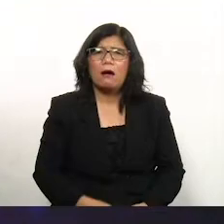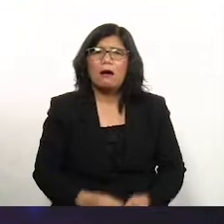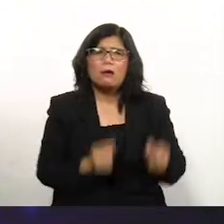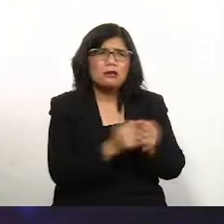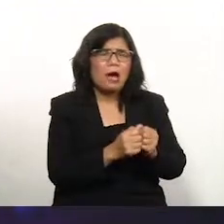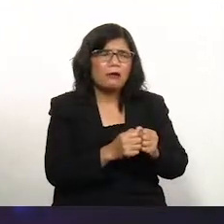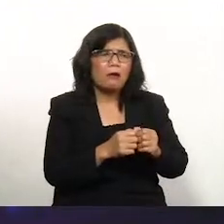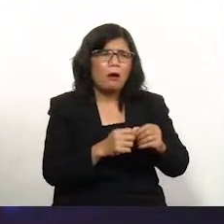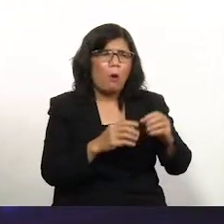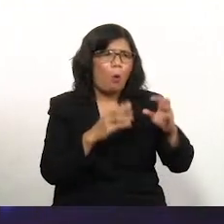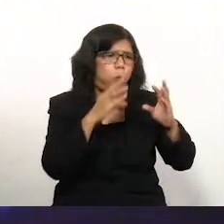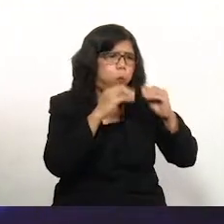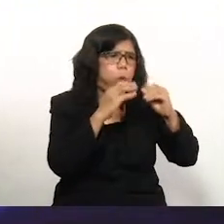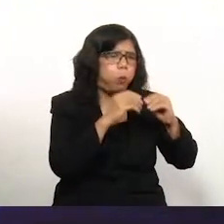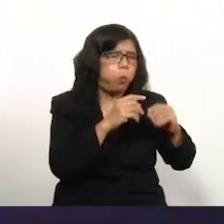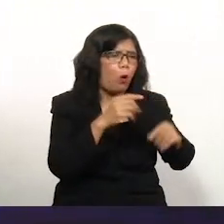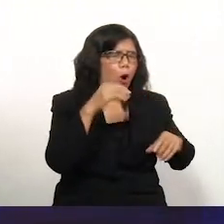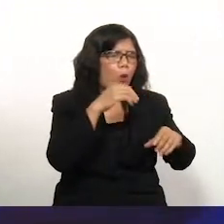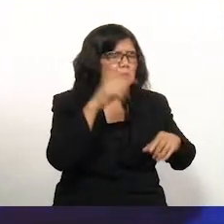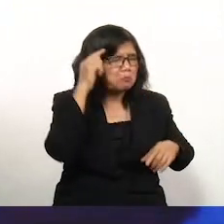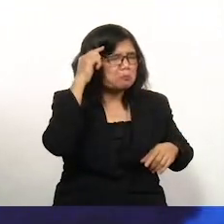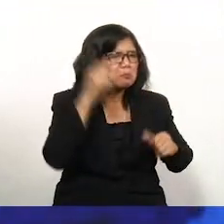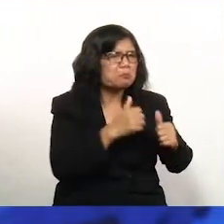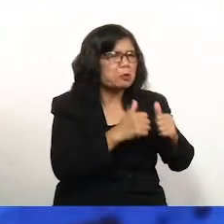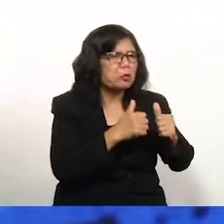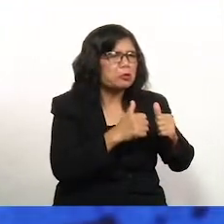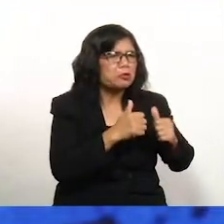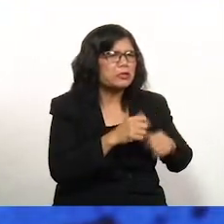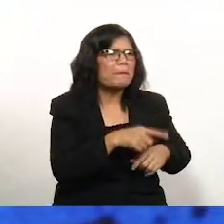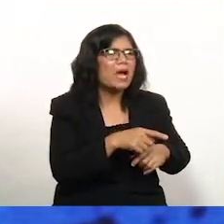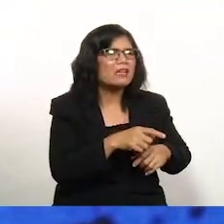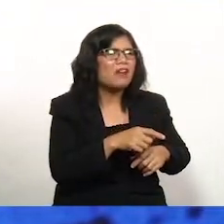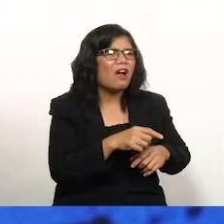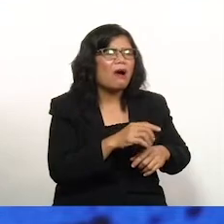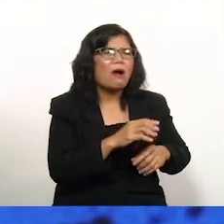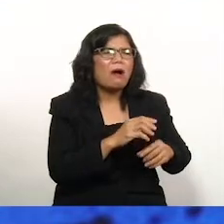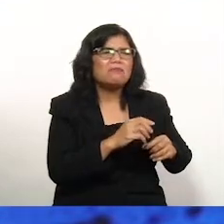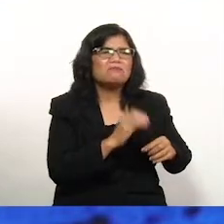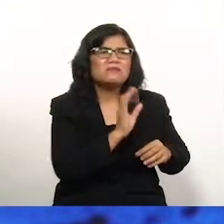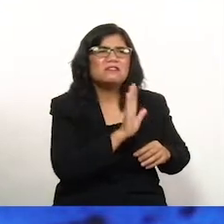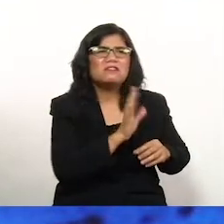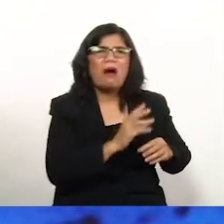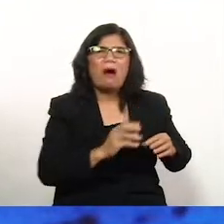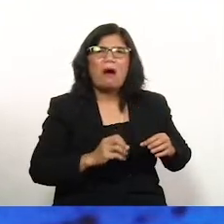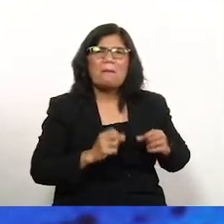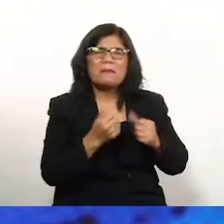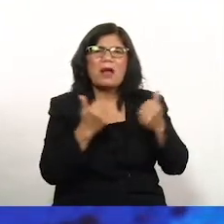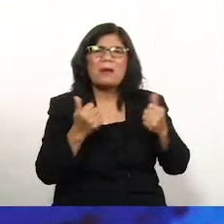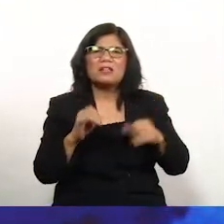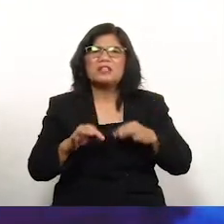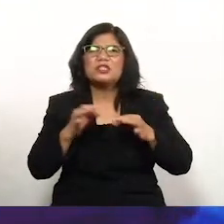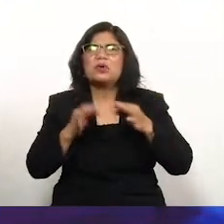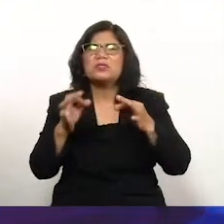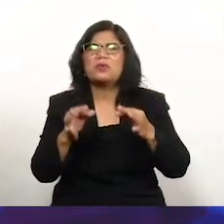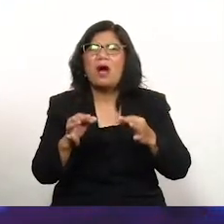Hai dengan berbagai argumentasi Sule kelihatannya masuk akal tetapi akhirnya kau tidak berbuat sesuatu buat tidak memenangkan jiwa engkau tidak menyelamatkan jiwa